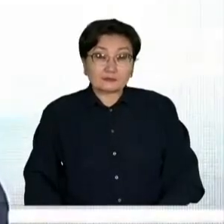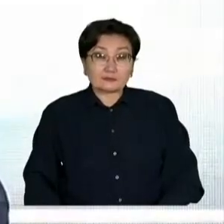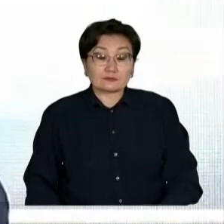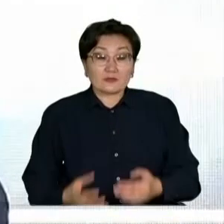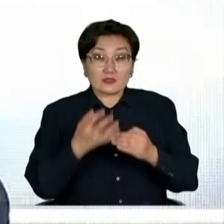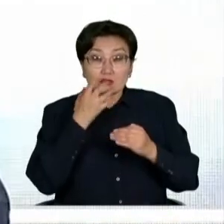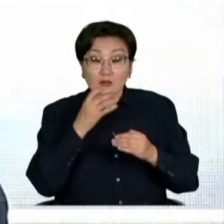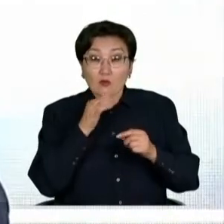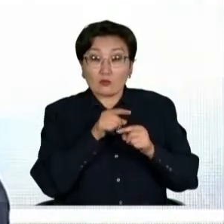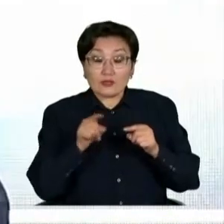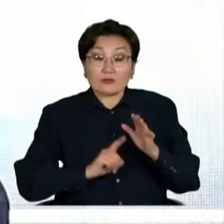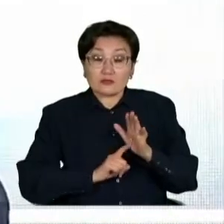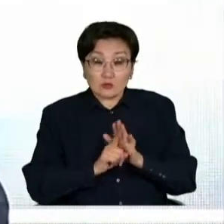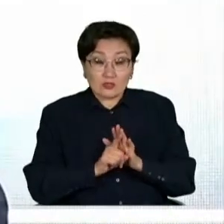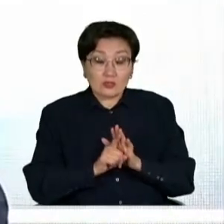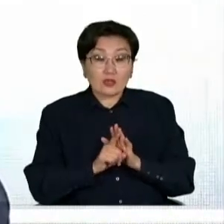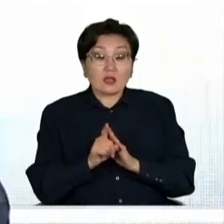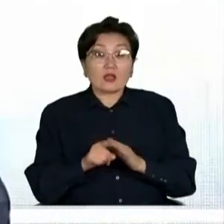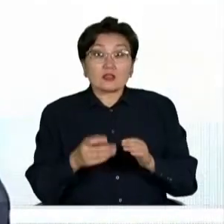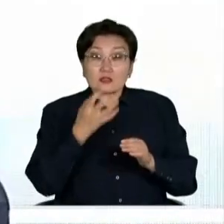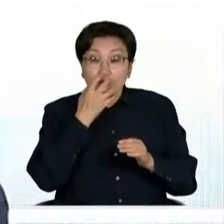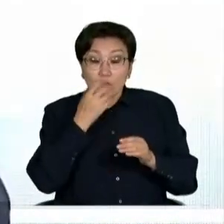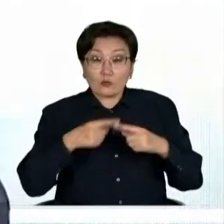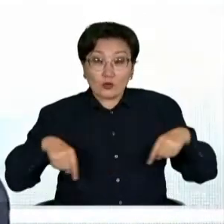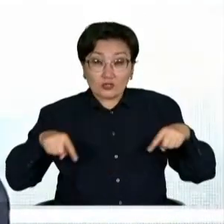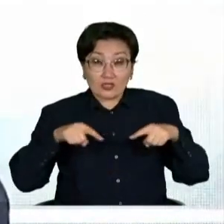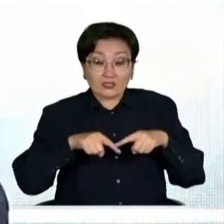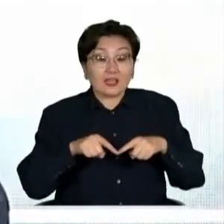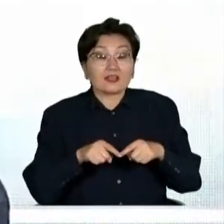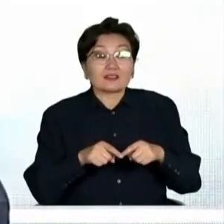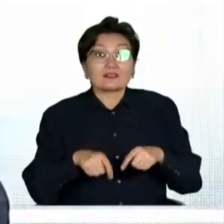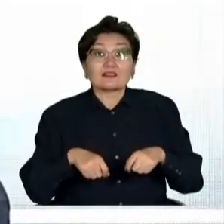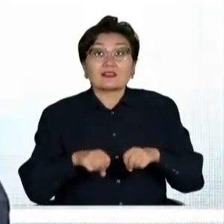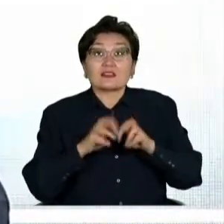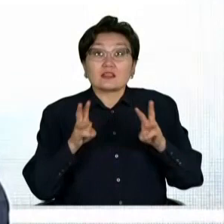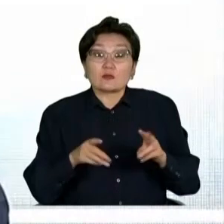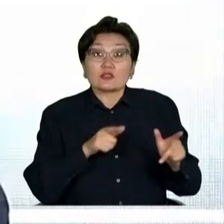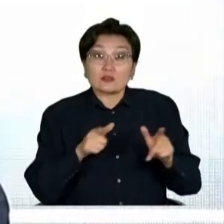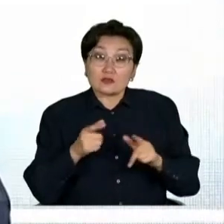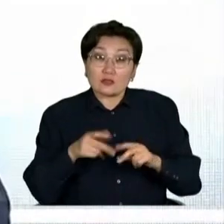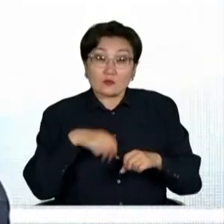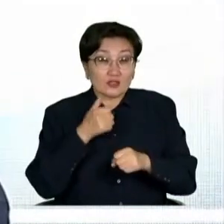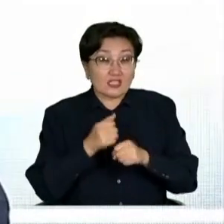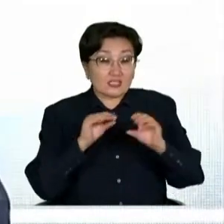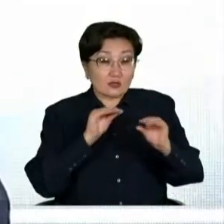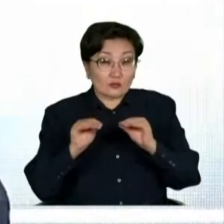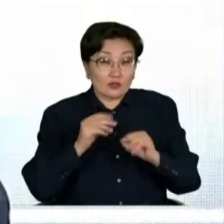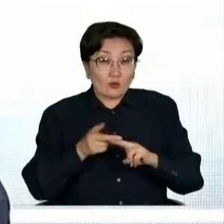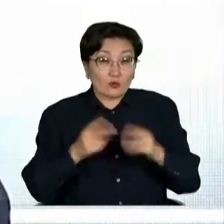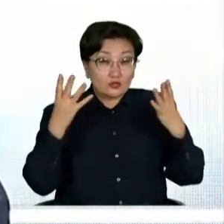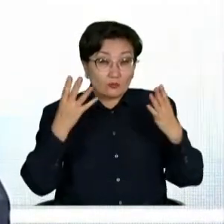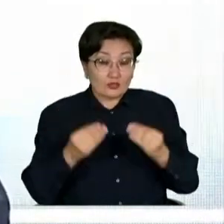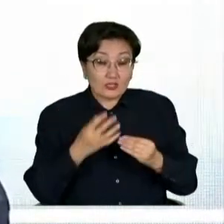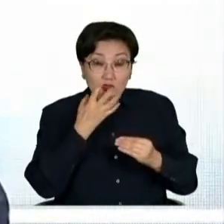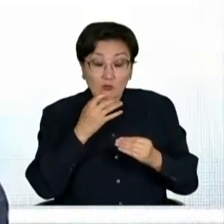Жылу маусымын бастауға жылу орталықтары дайын. Негізгі құралдардың осы керек, осы күндерге